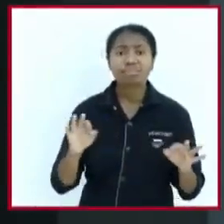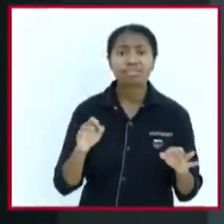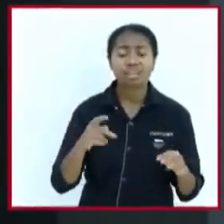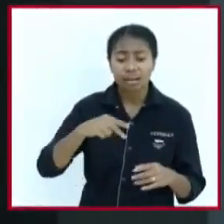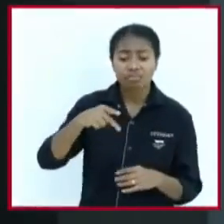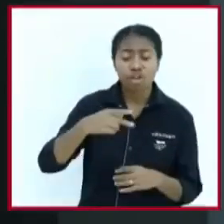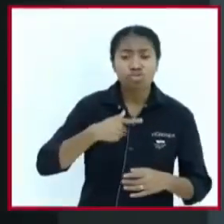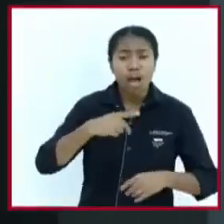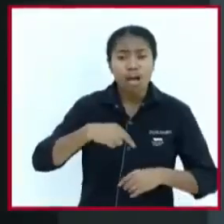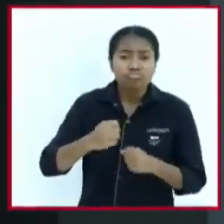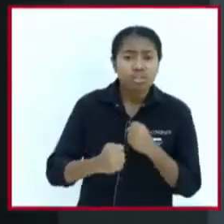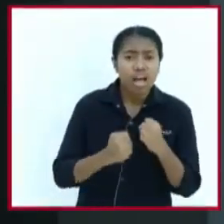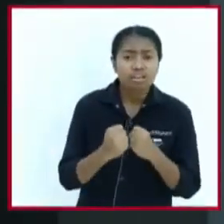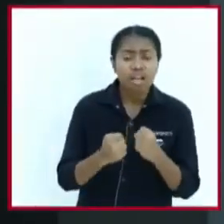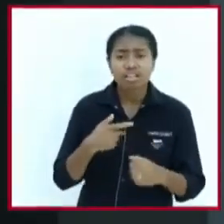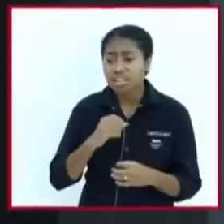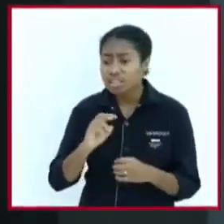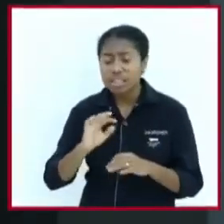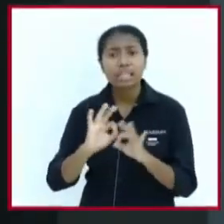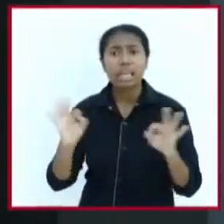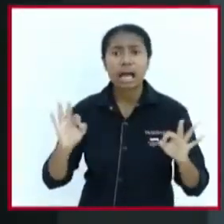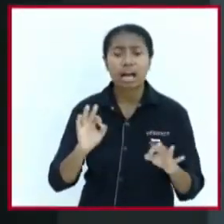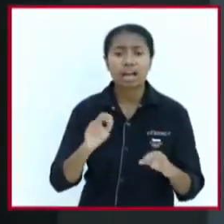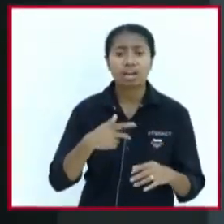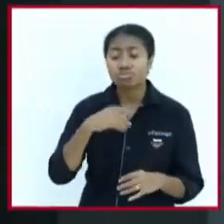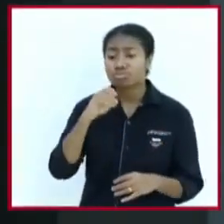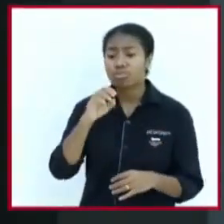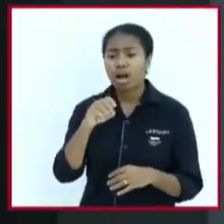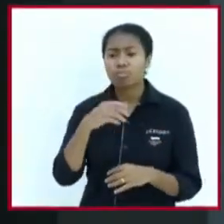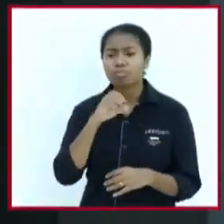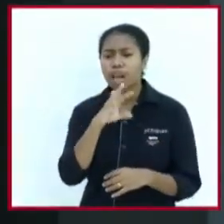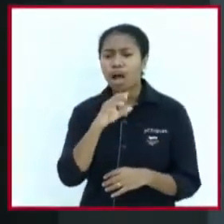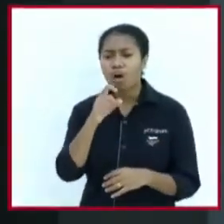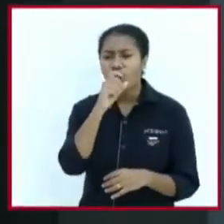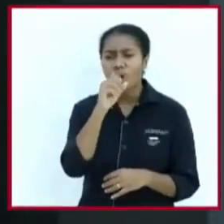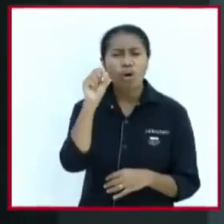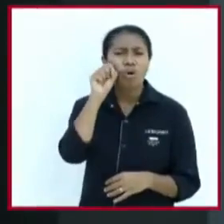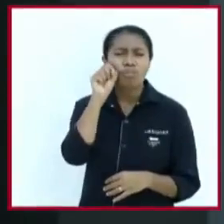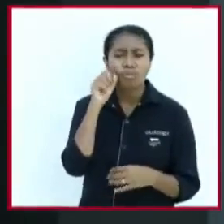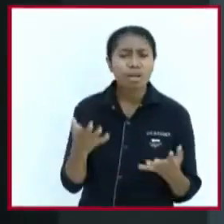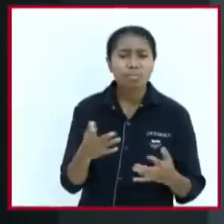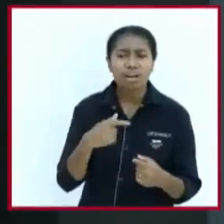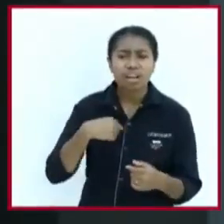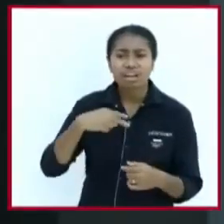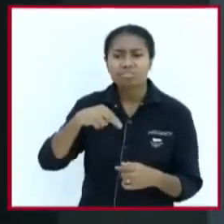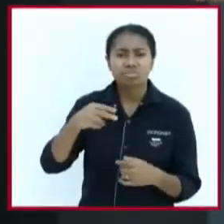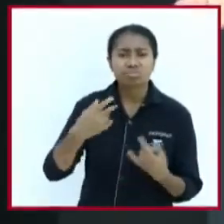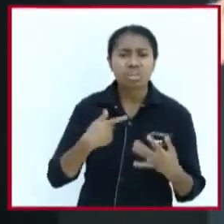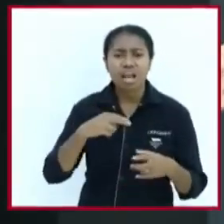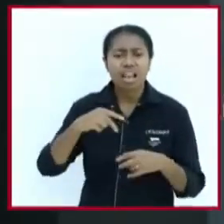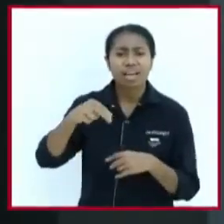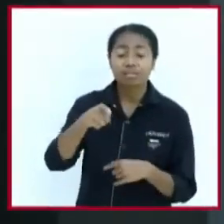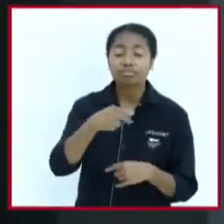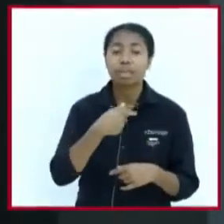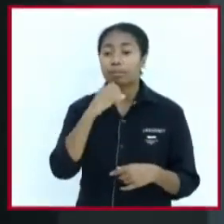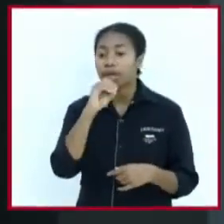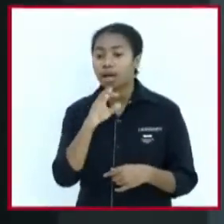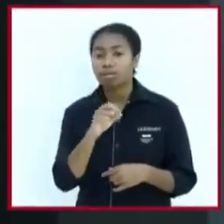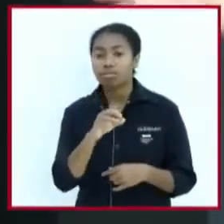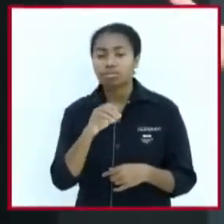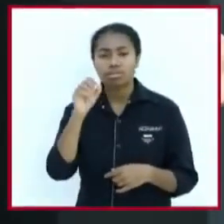tutupi merayap semua saya bilang ngomong itu ketinggian maksimum leluhurnya bilang Adek tidak usah kuatir